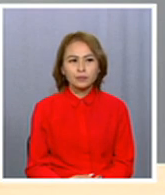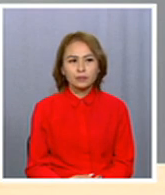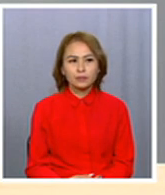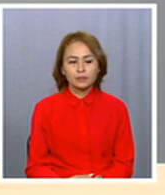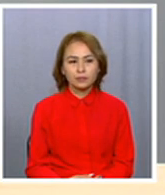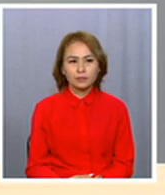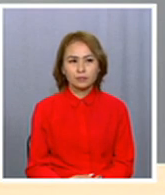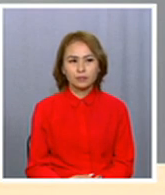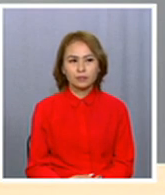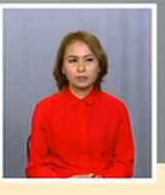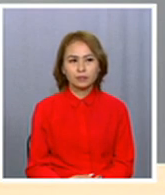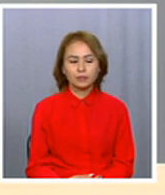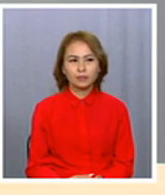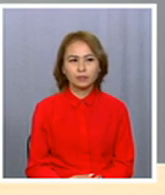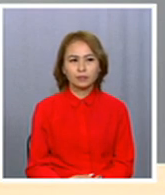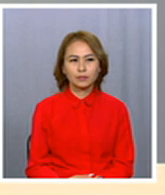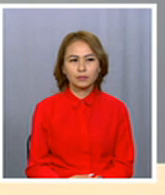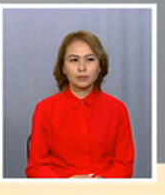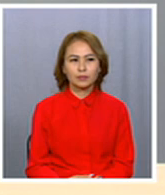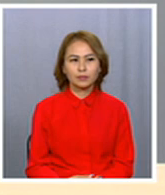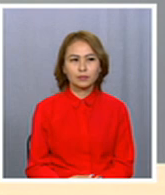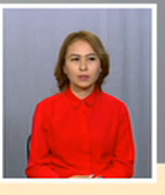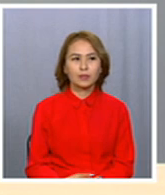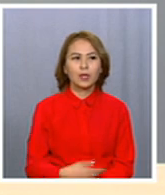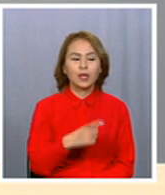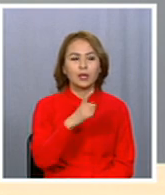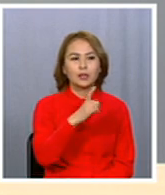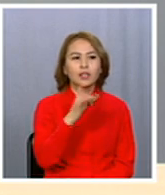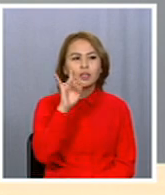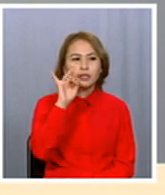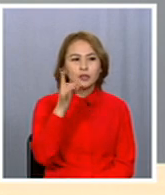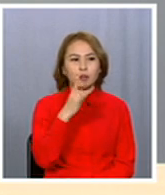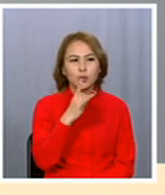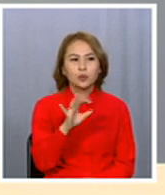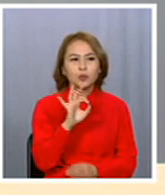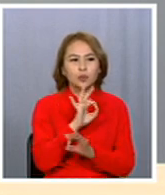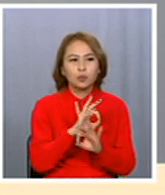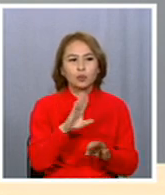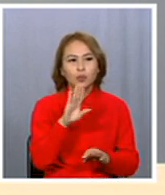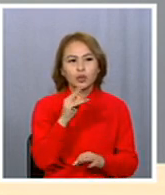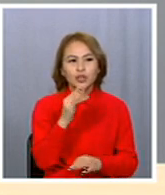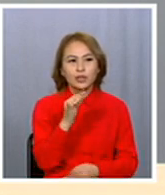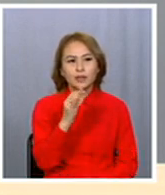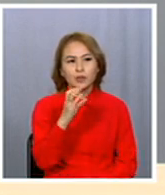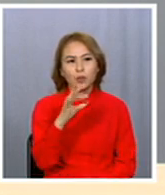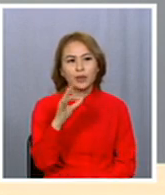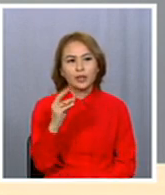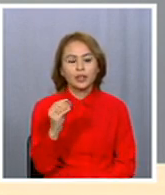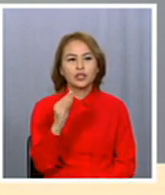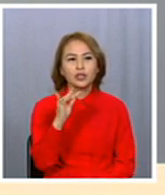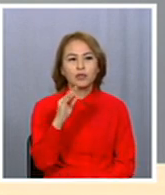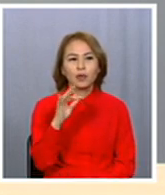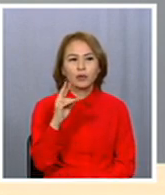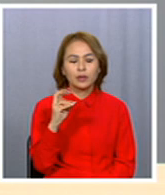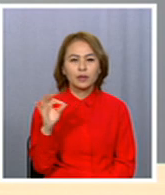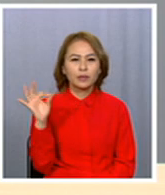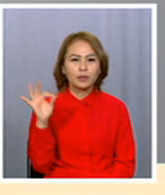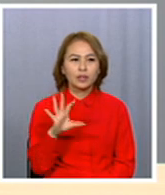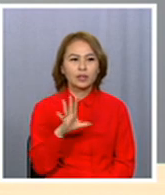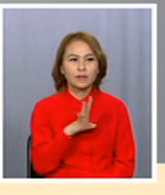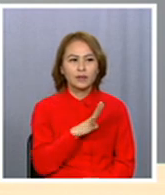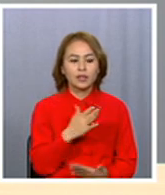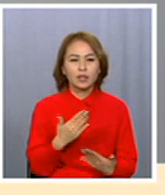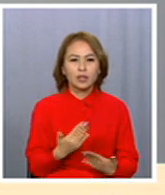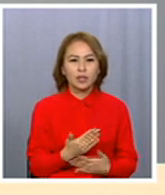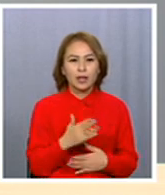Проверьте себя. Это рыжее, чудное, пушистое животное, оно живет в чаще леса.